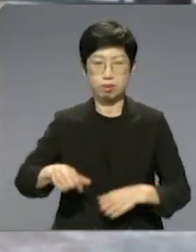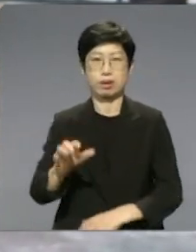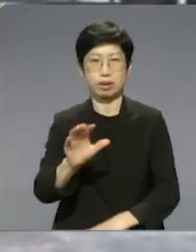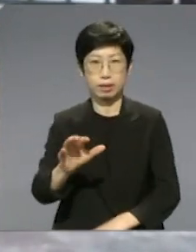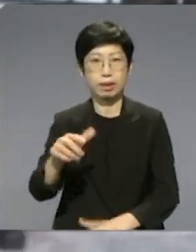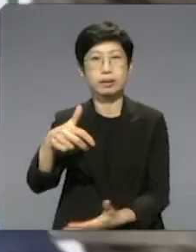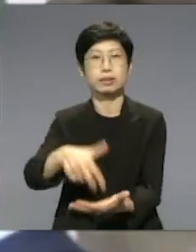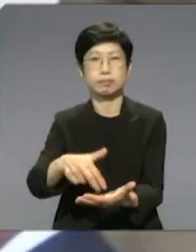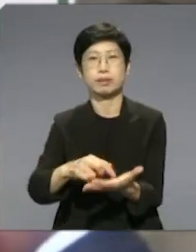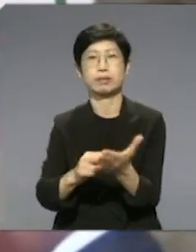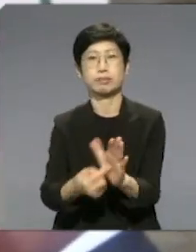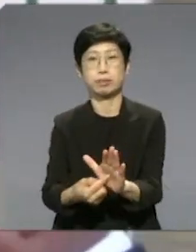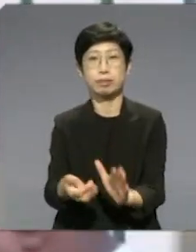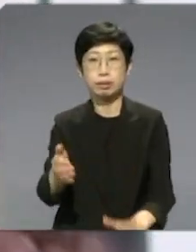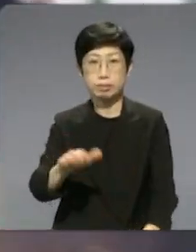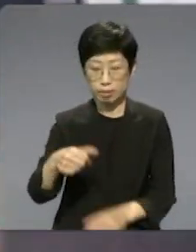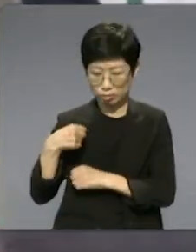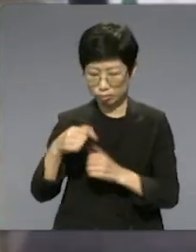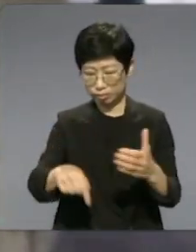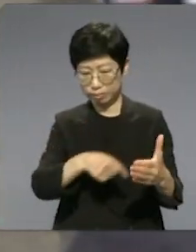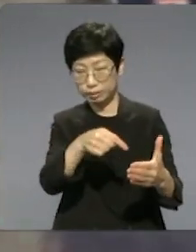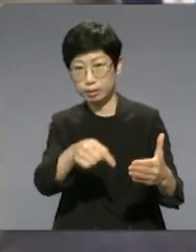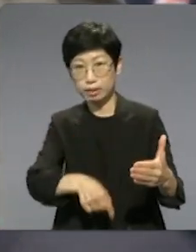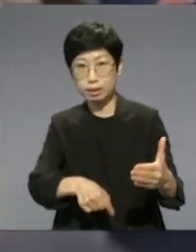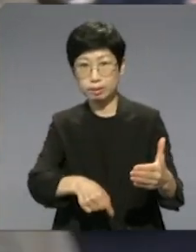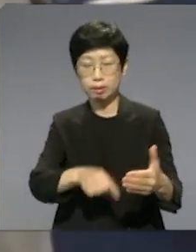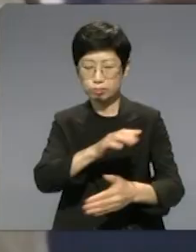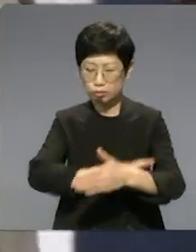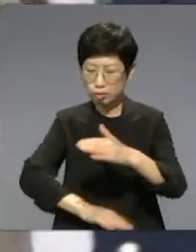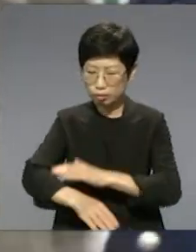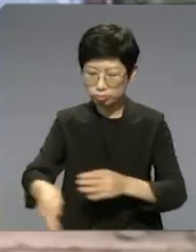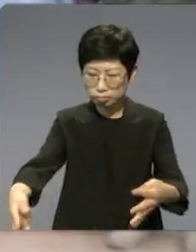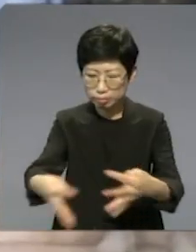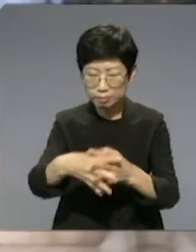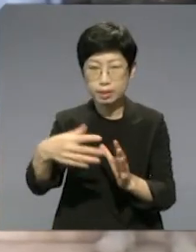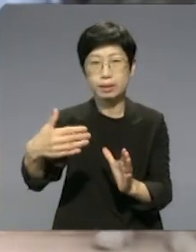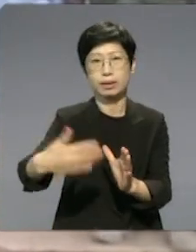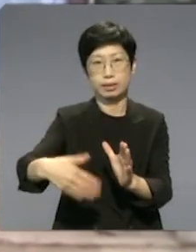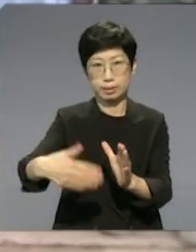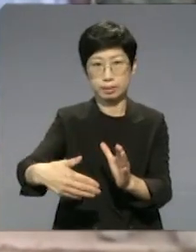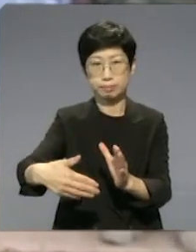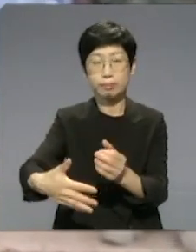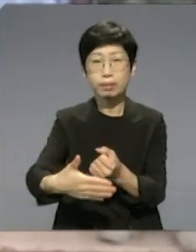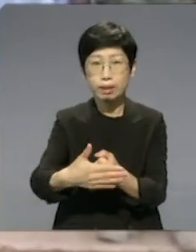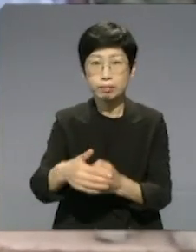태도입니다. 하지만 군부 내에서도 아직 파벌끼리 합의를 이루지 못한 것으로 알려져